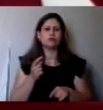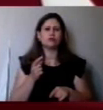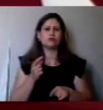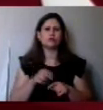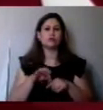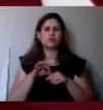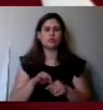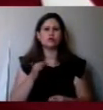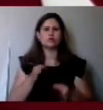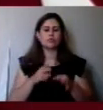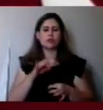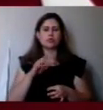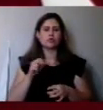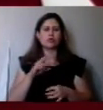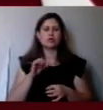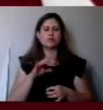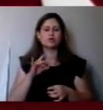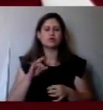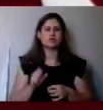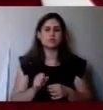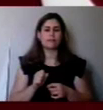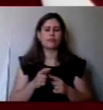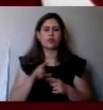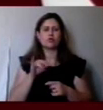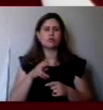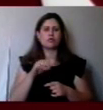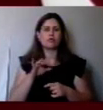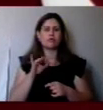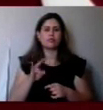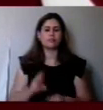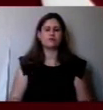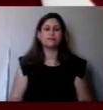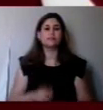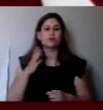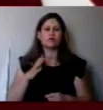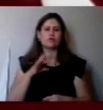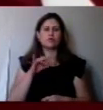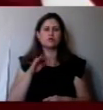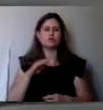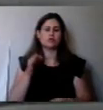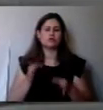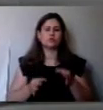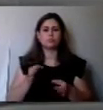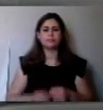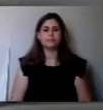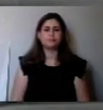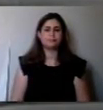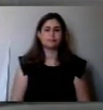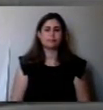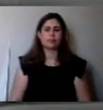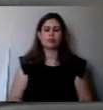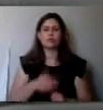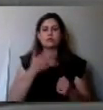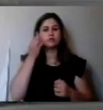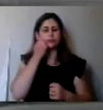проведено судово-медичну експертизу Олексія Левіна. Чекаємо результатів суду. Я вам дякую.